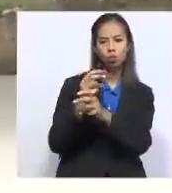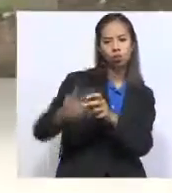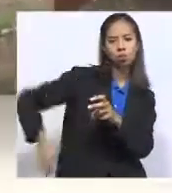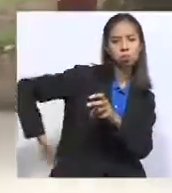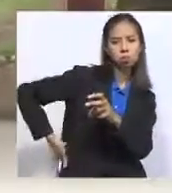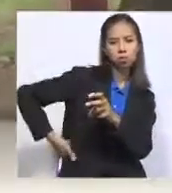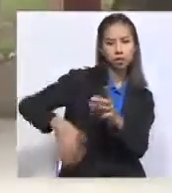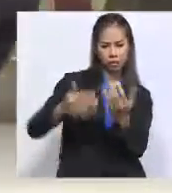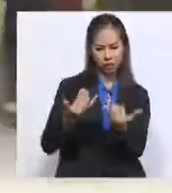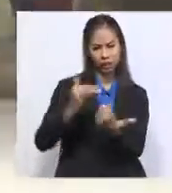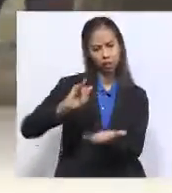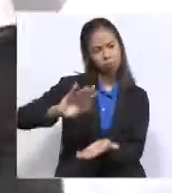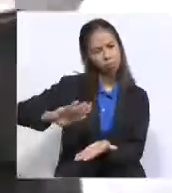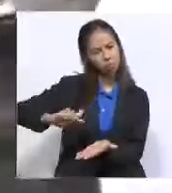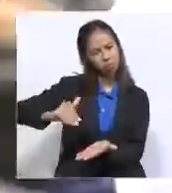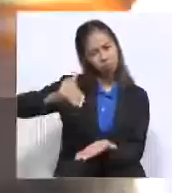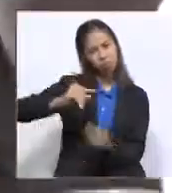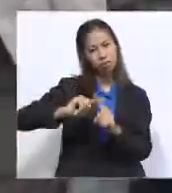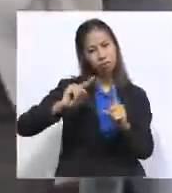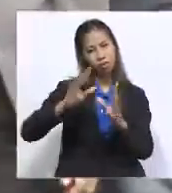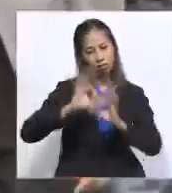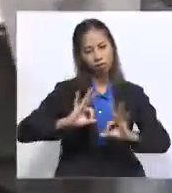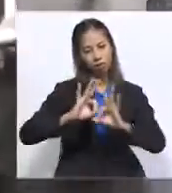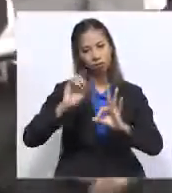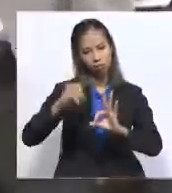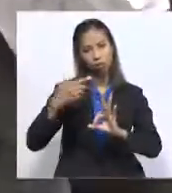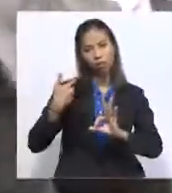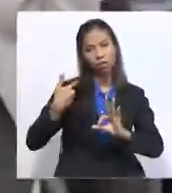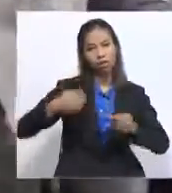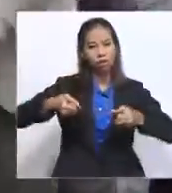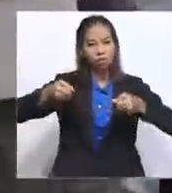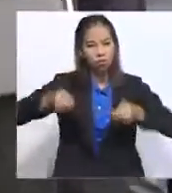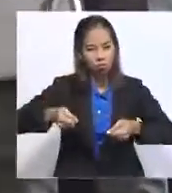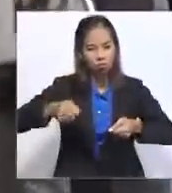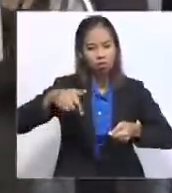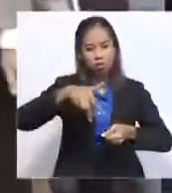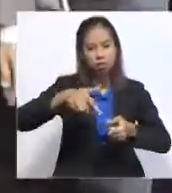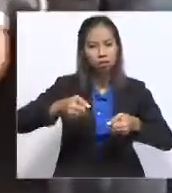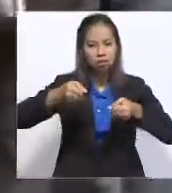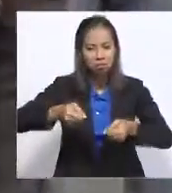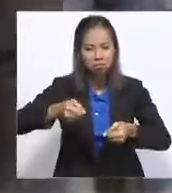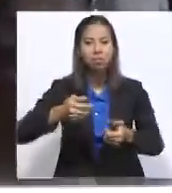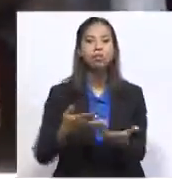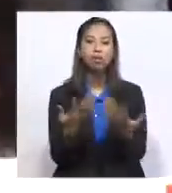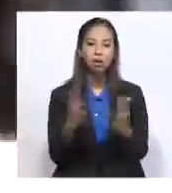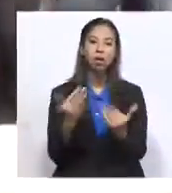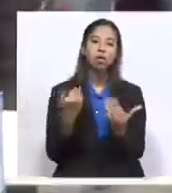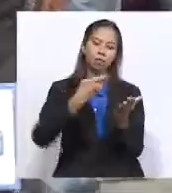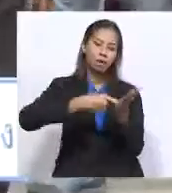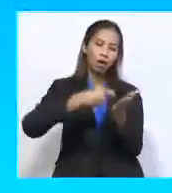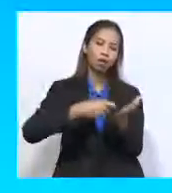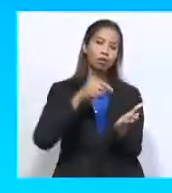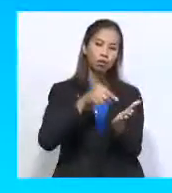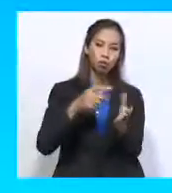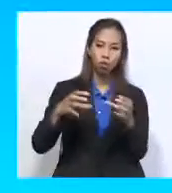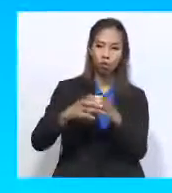าทอันนี้ดีขึ้นนะครับแต่ก็ยังต้องใช้อุปกรณ์ช่วยพยุงในการเดินส่วนการประกันตัวนะ